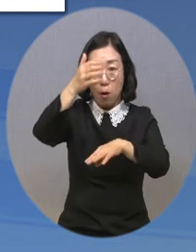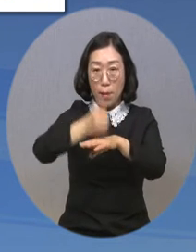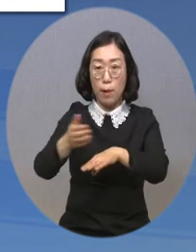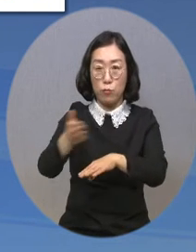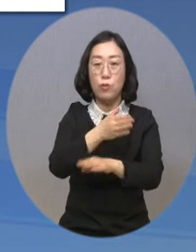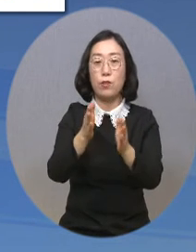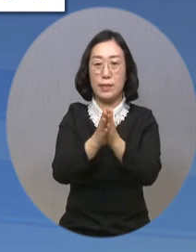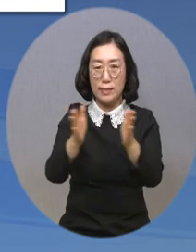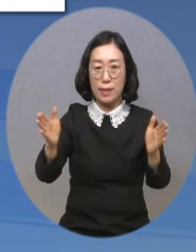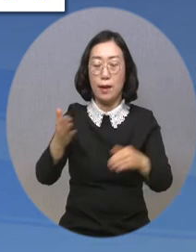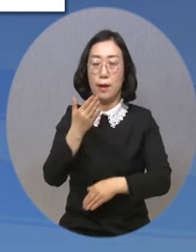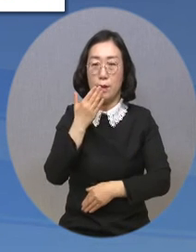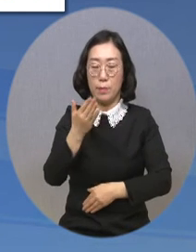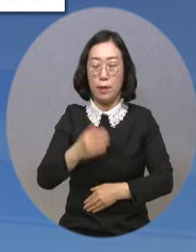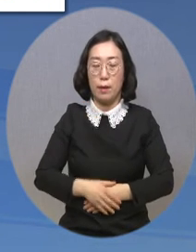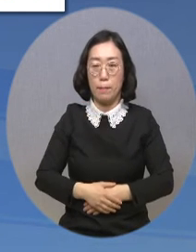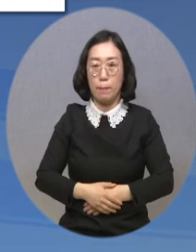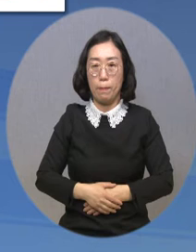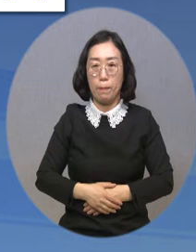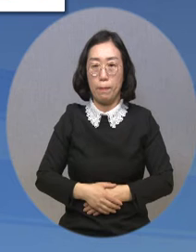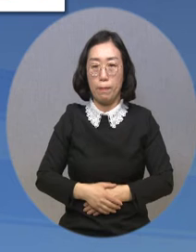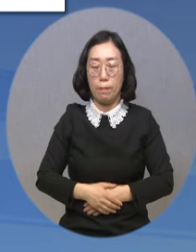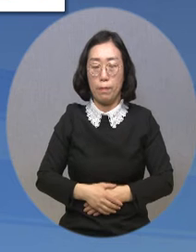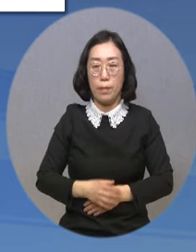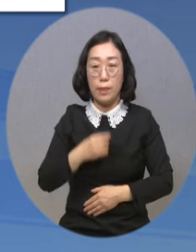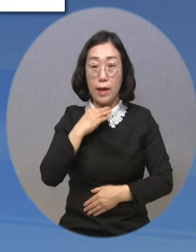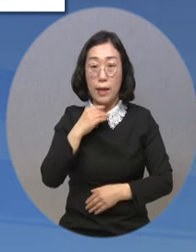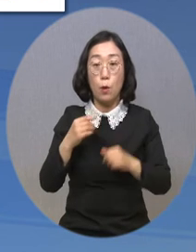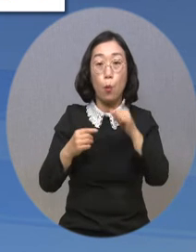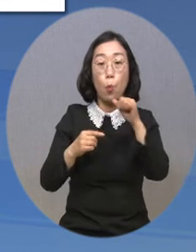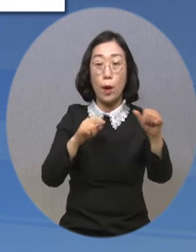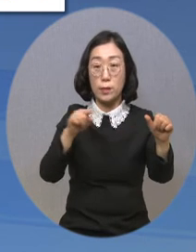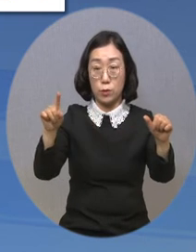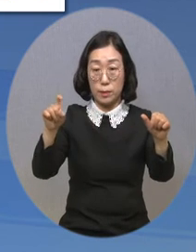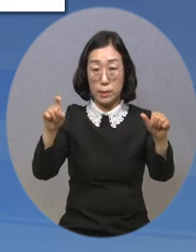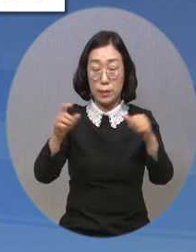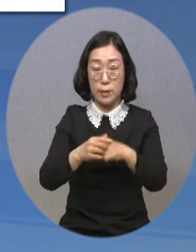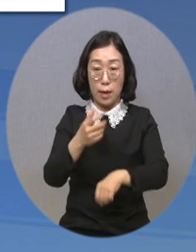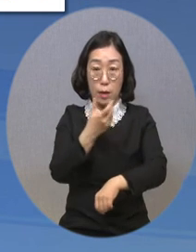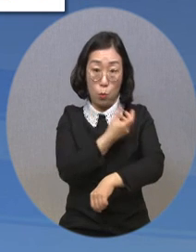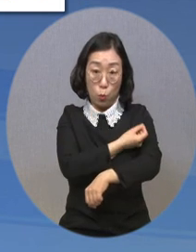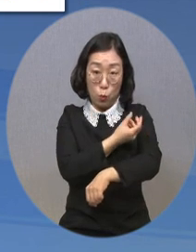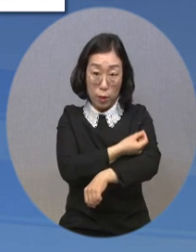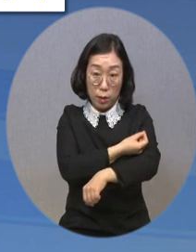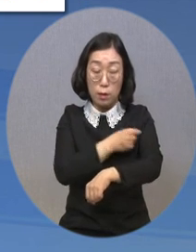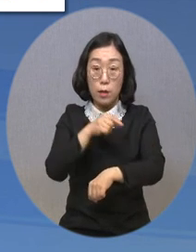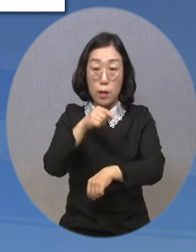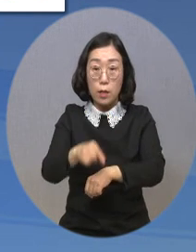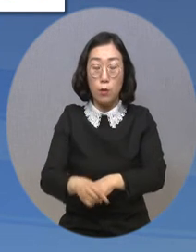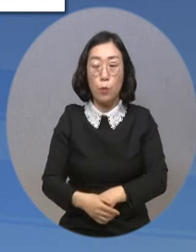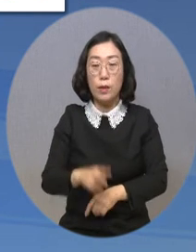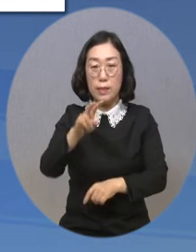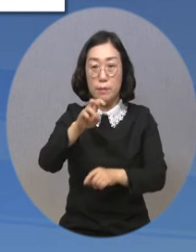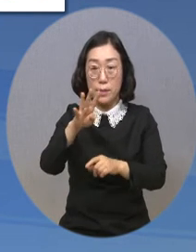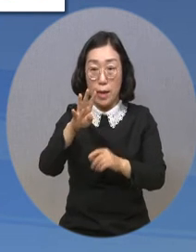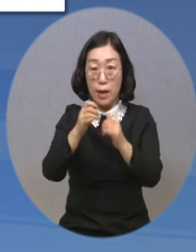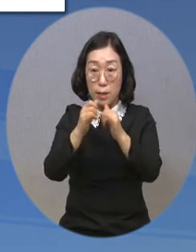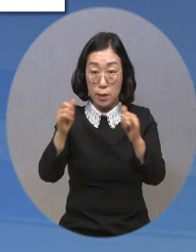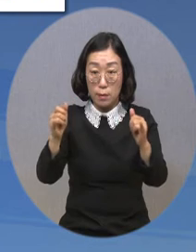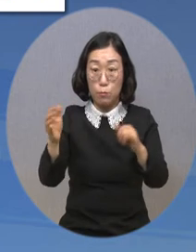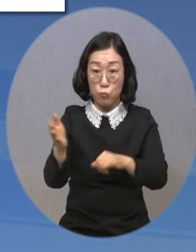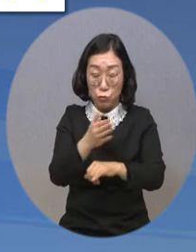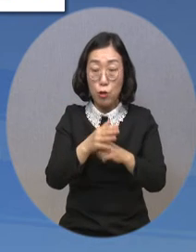시행하겠다고 밝혔습니다. 이에 따라 5에서 11세 코로나19 백신 접종은 오는 24일부터 사전